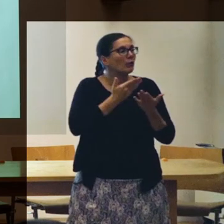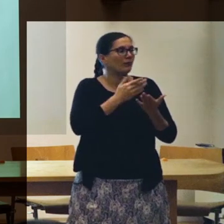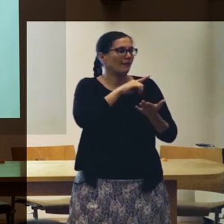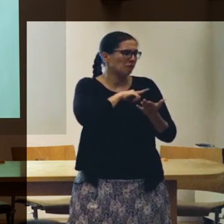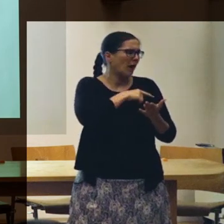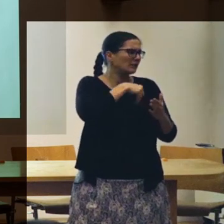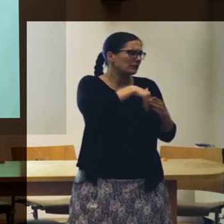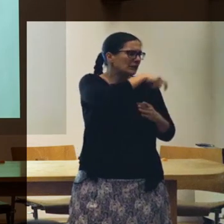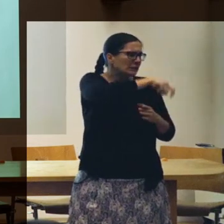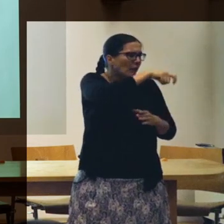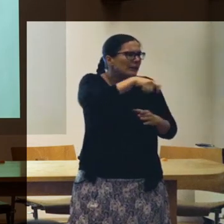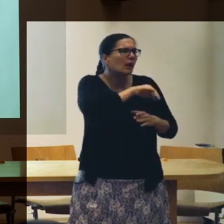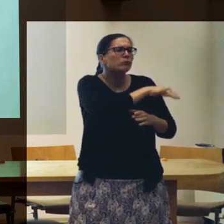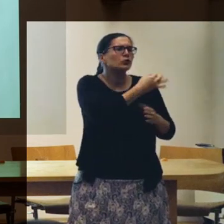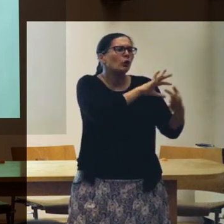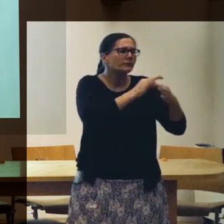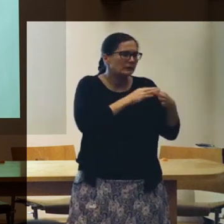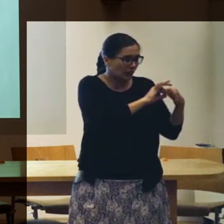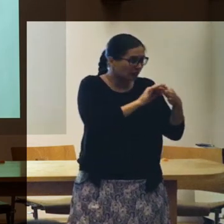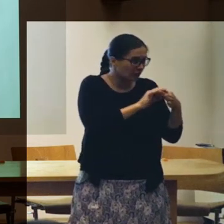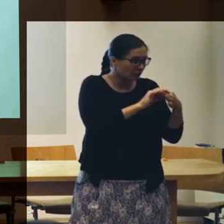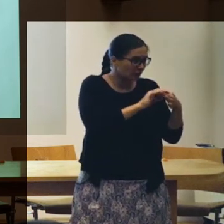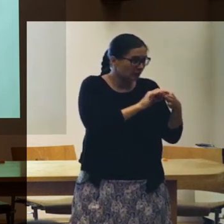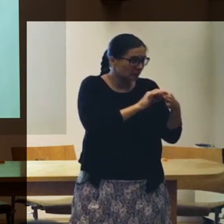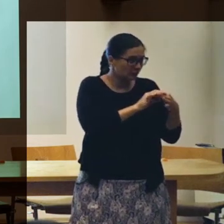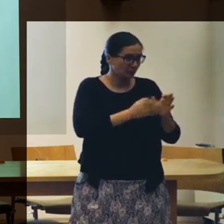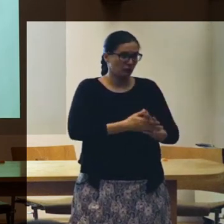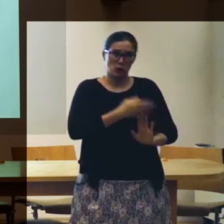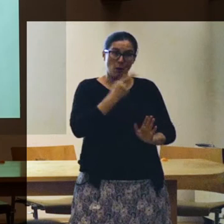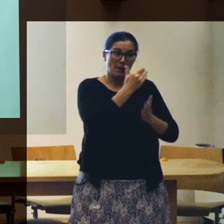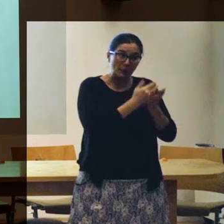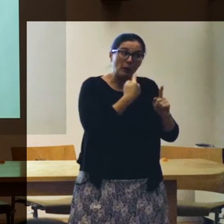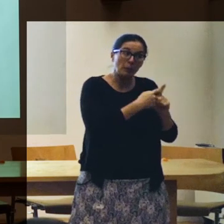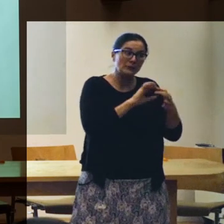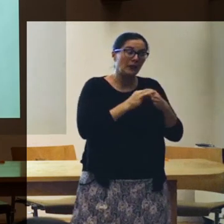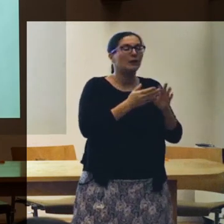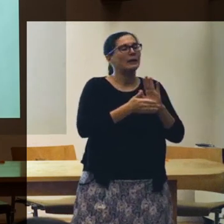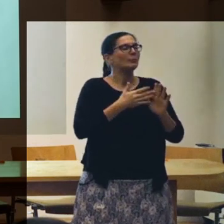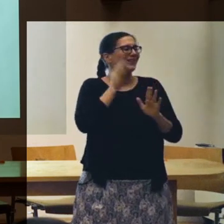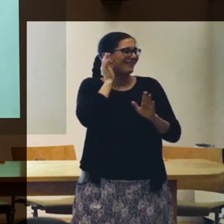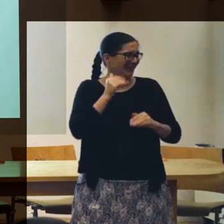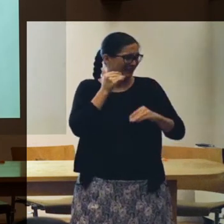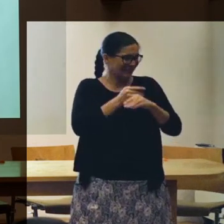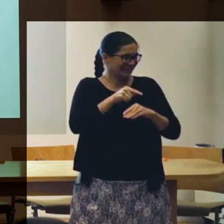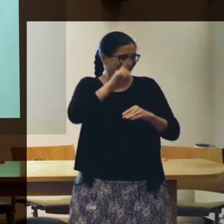té instituce. To znamená, že feministická umělecká instituce řeší